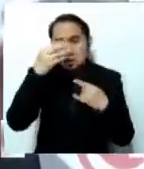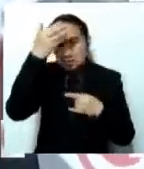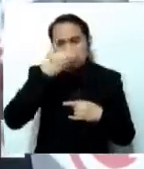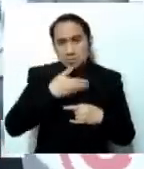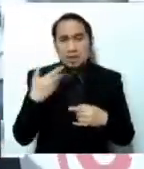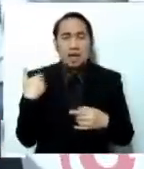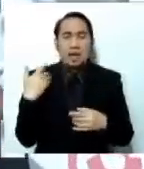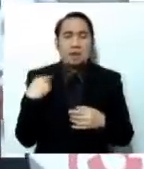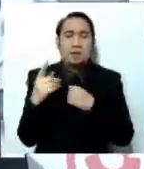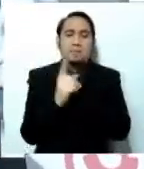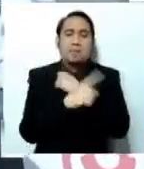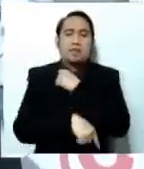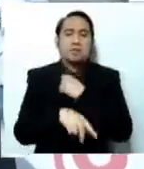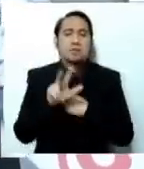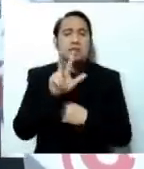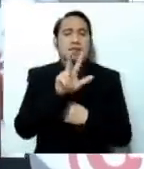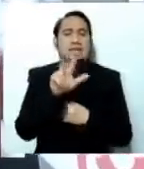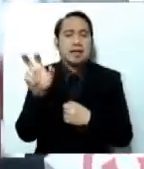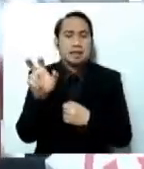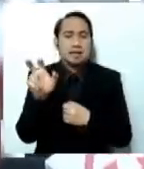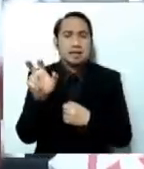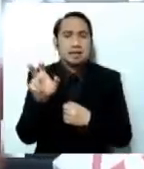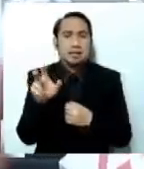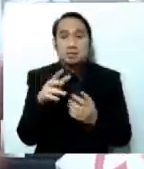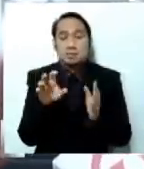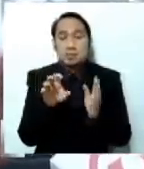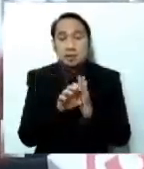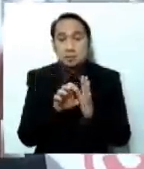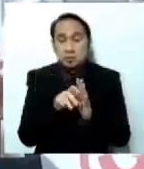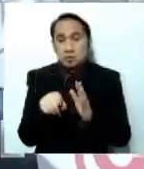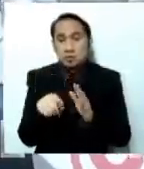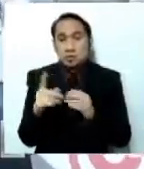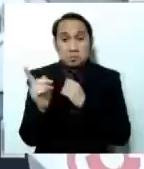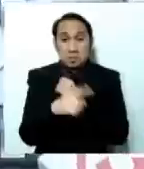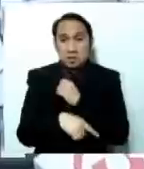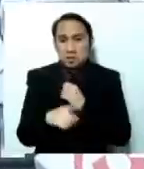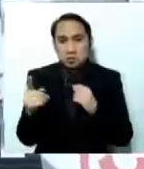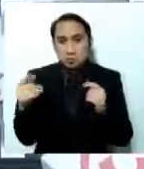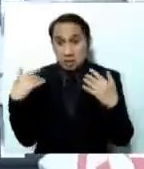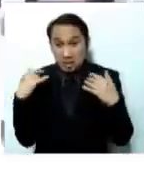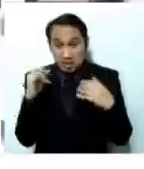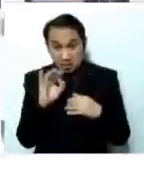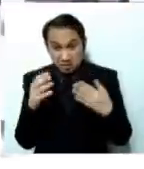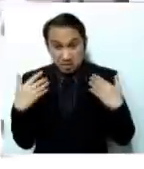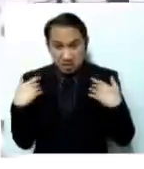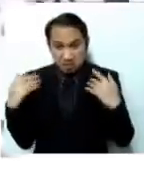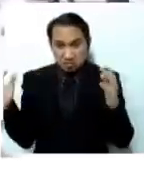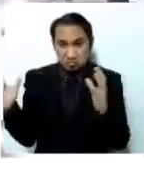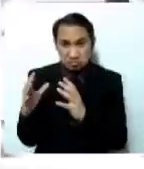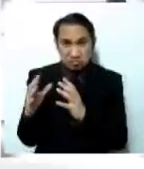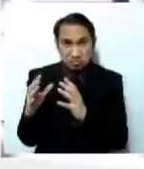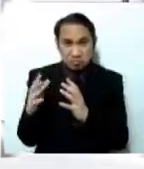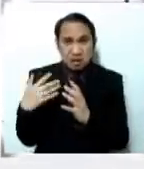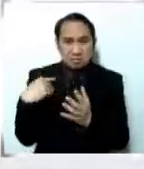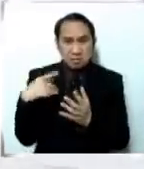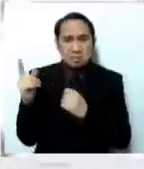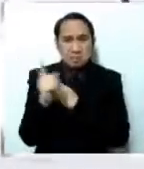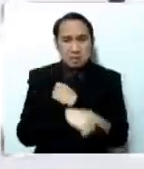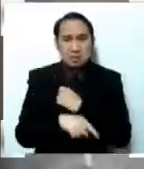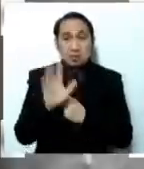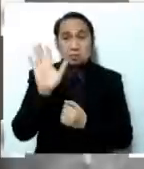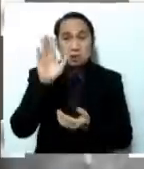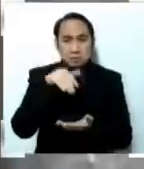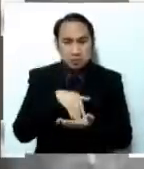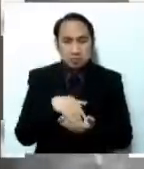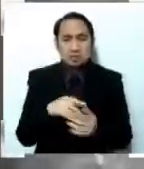Ang pinakamalaking multa dyan ay yung mass gathering at social distancing. Umaabot na 5,000 yan. Pero sabi na nga rin ng